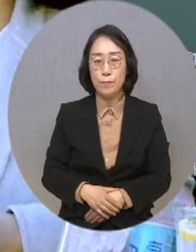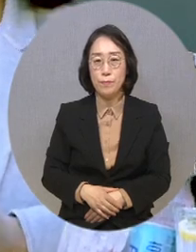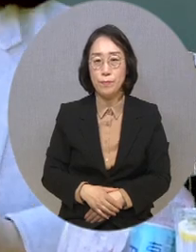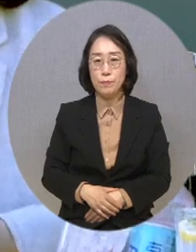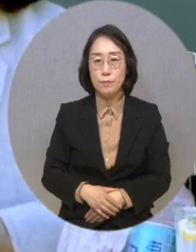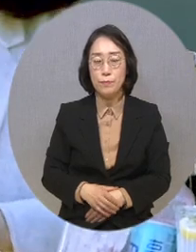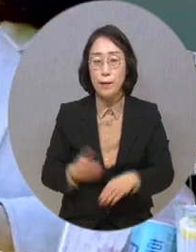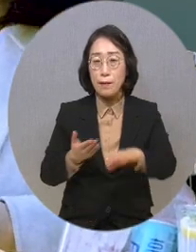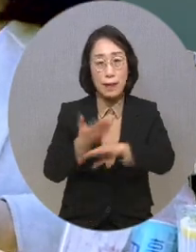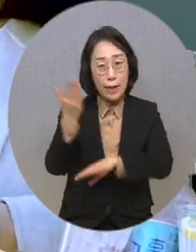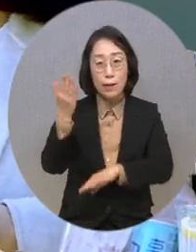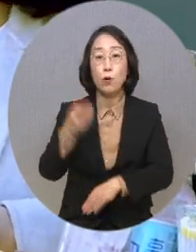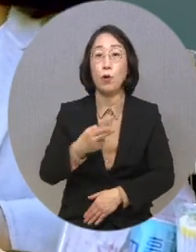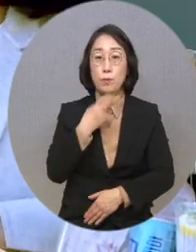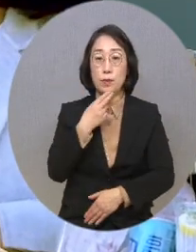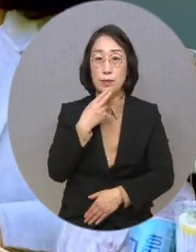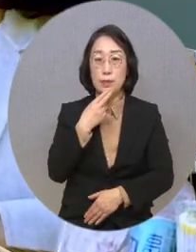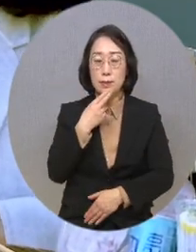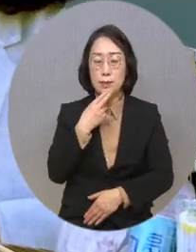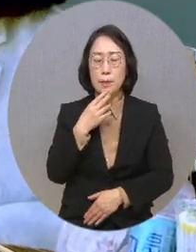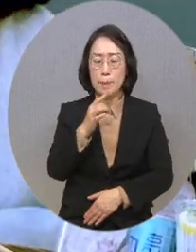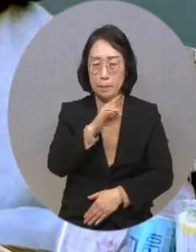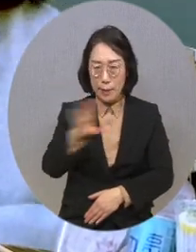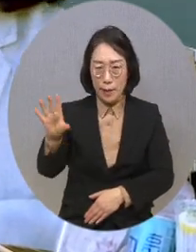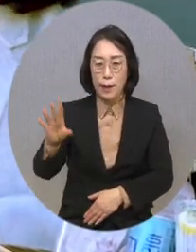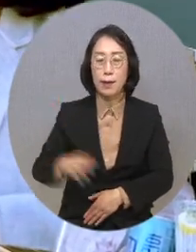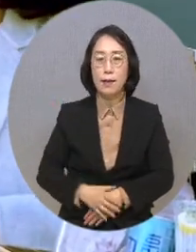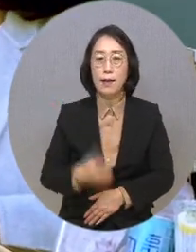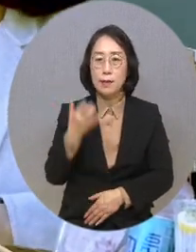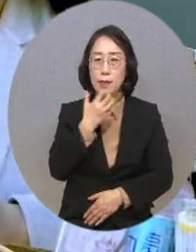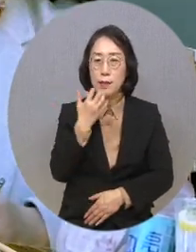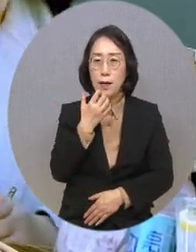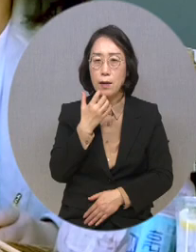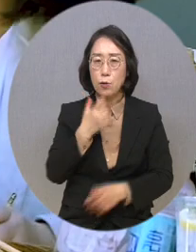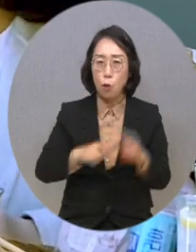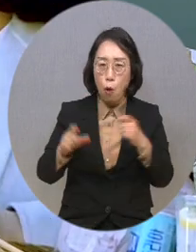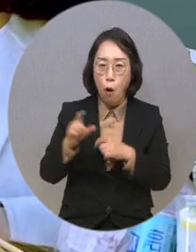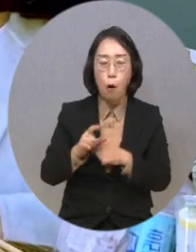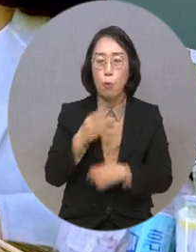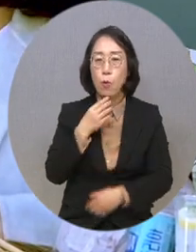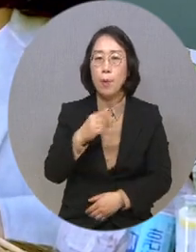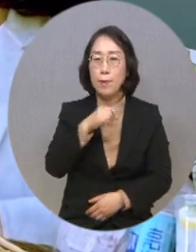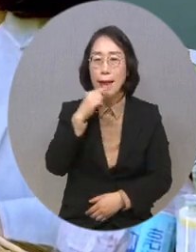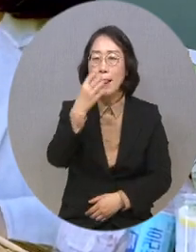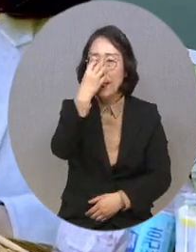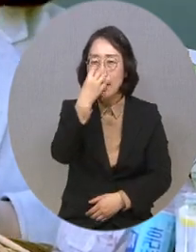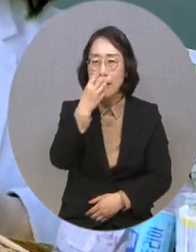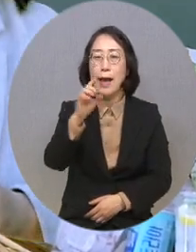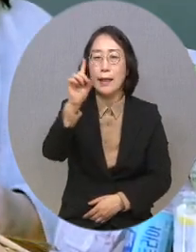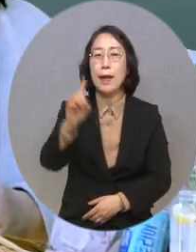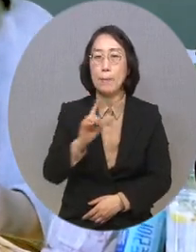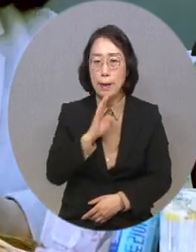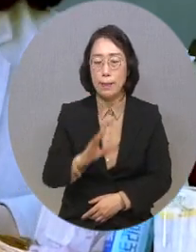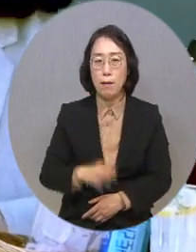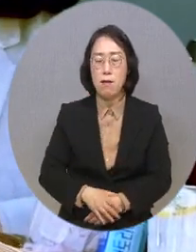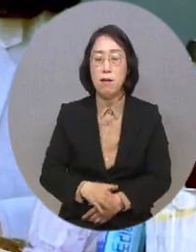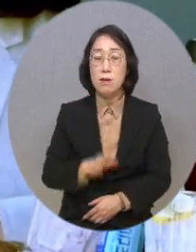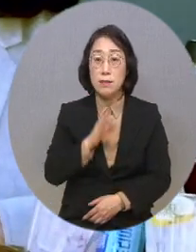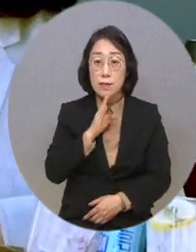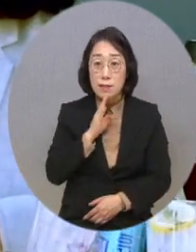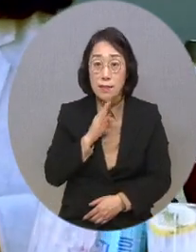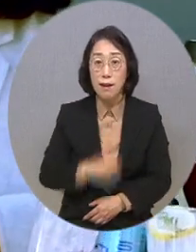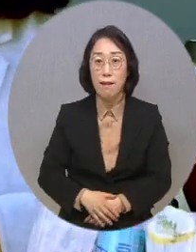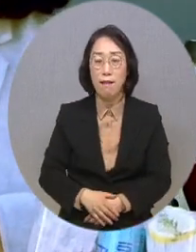뭐 다른 첨가물 없이 오로지 무첨가 무색소죠. 저희 딸기만 맛있어. 넣고 와 이거 진짜 시중에